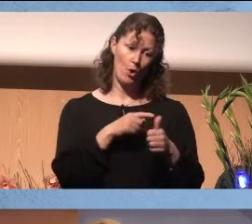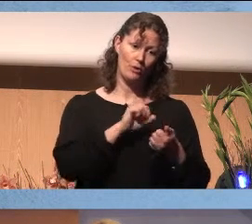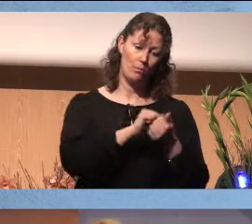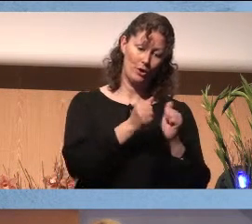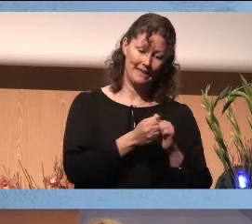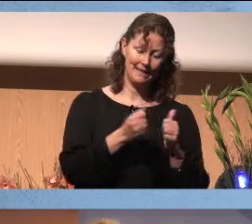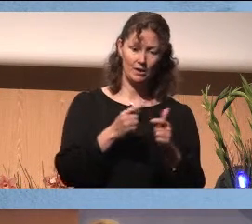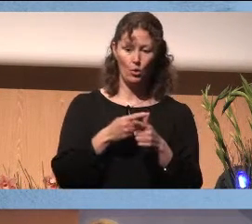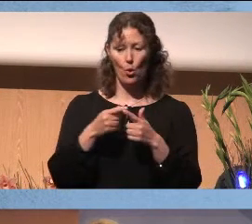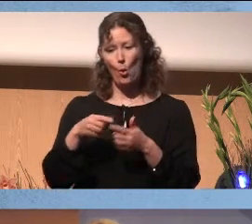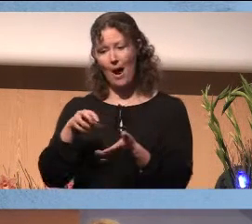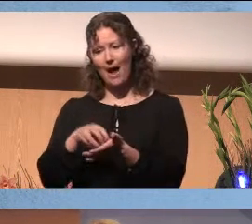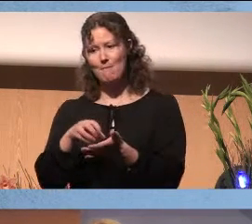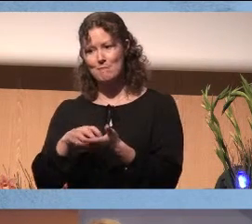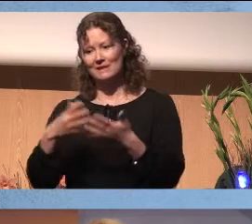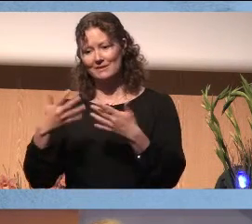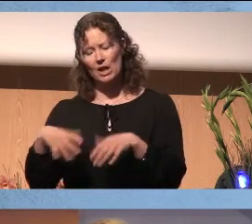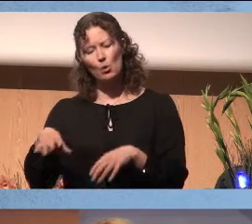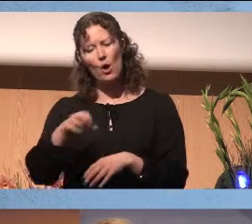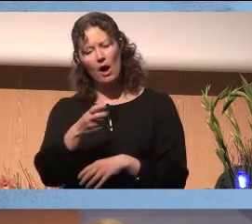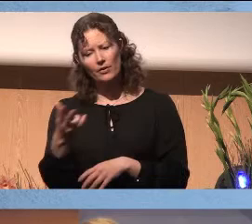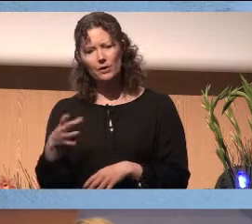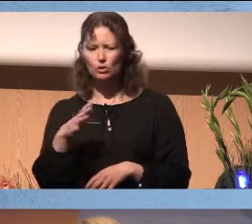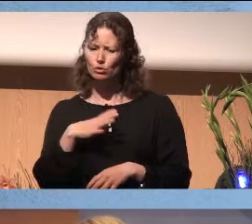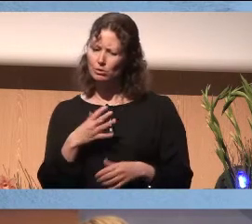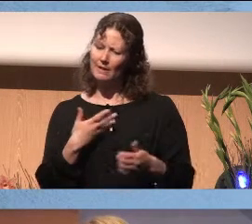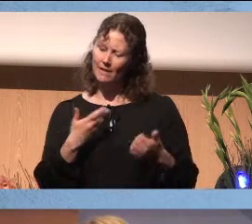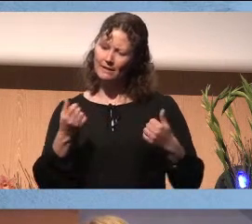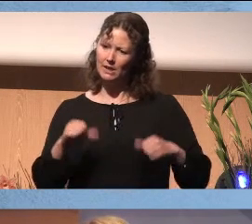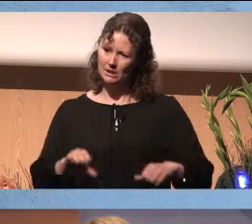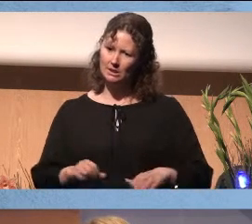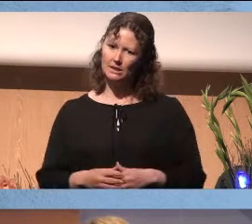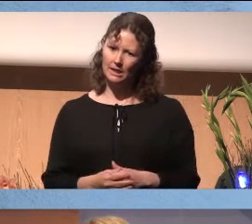og embetsverk og andre veldig vanskelig.